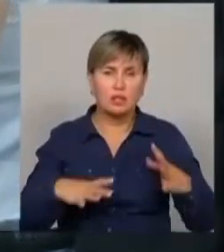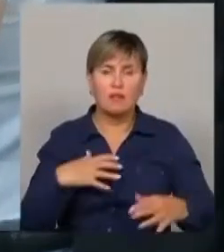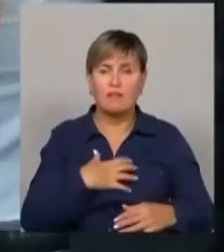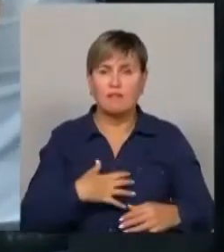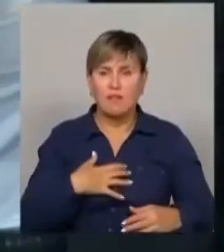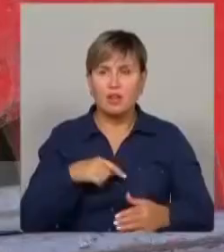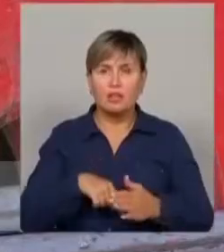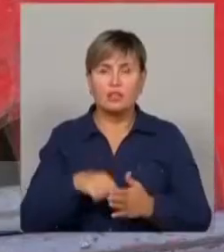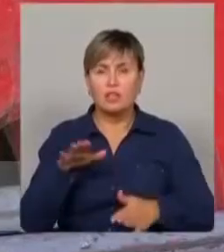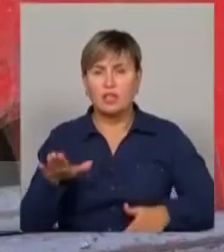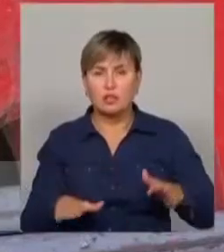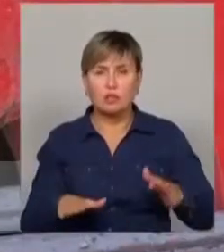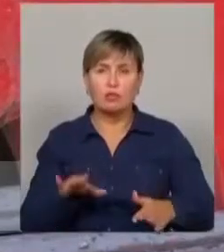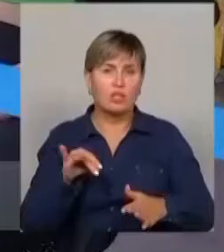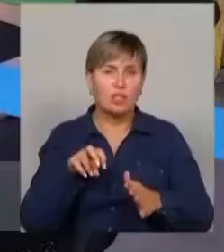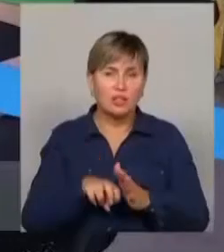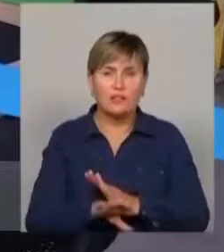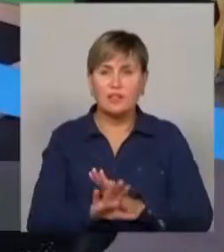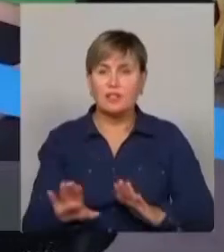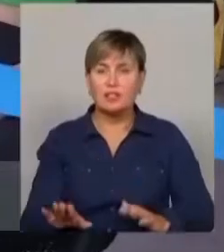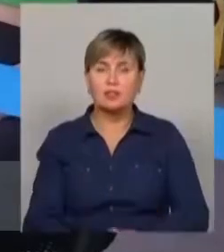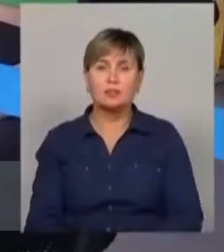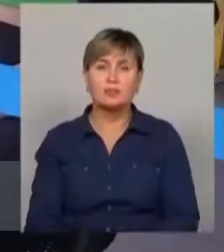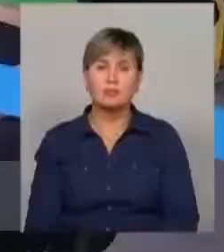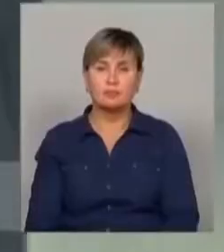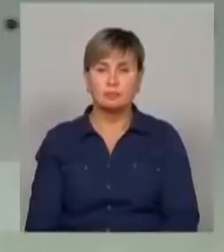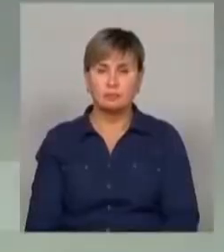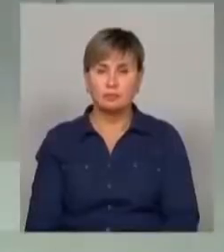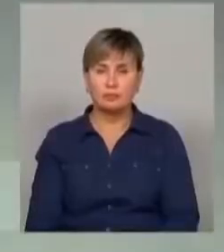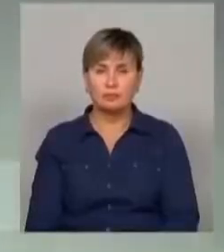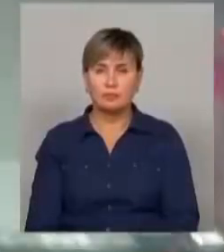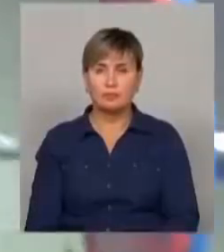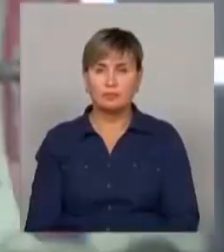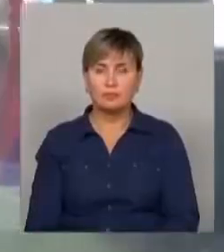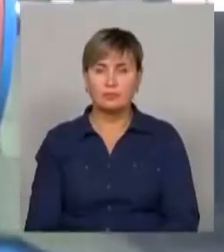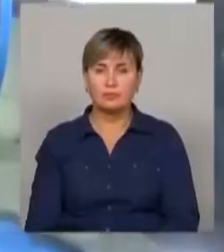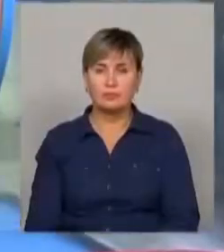весовой категории и не выйти из нее. Максим Козлов, Рашидин Якупов, телеканал «Алматы».